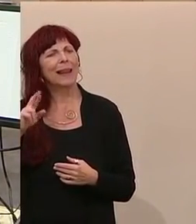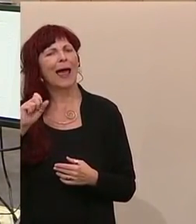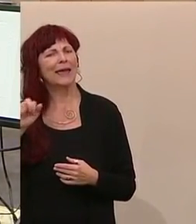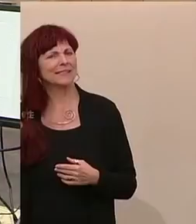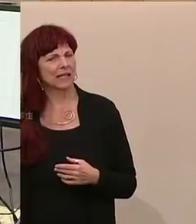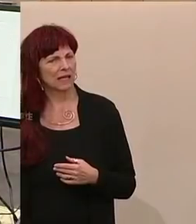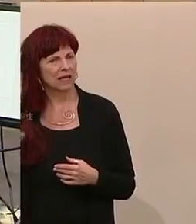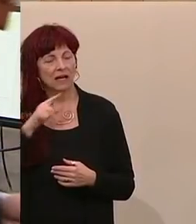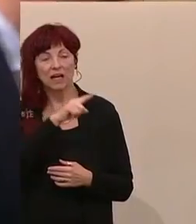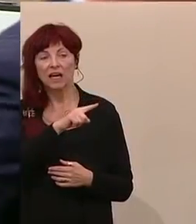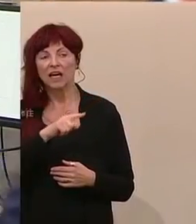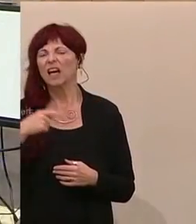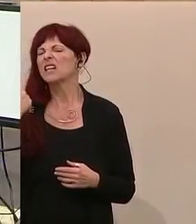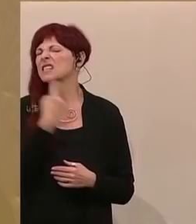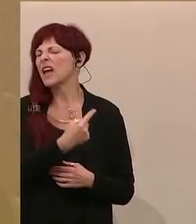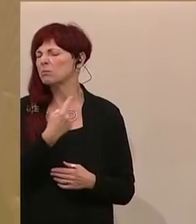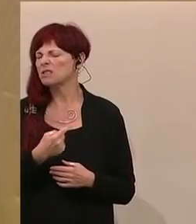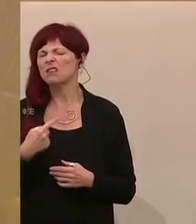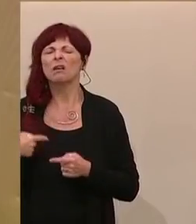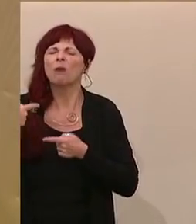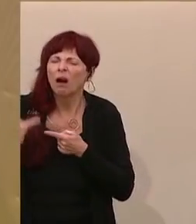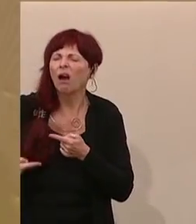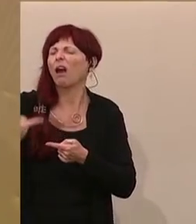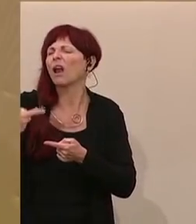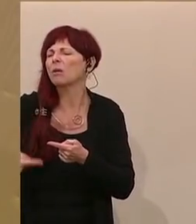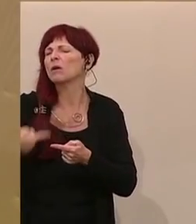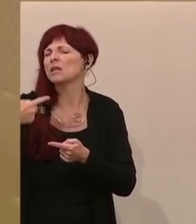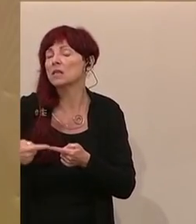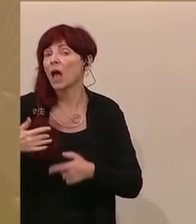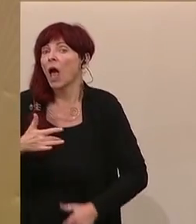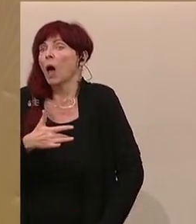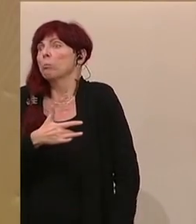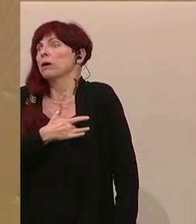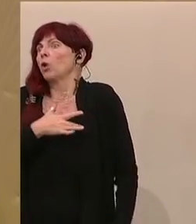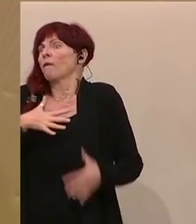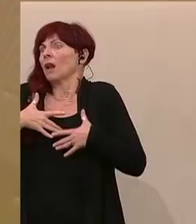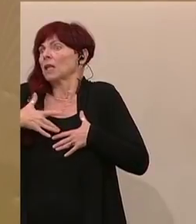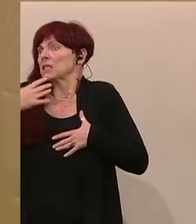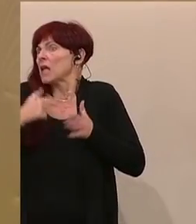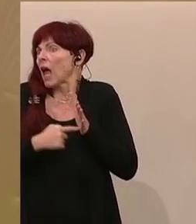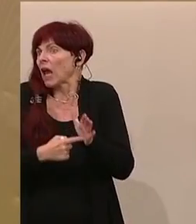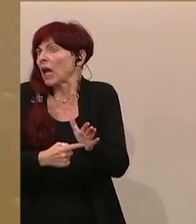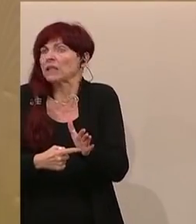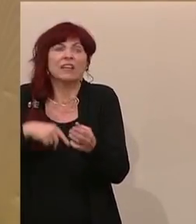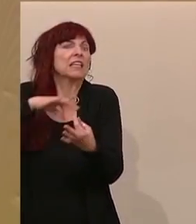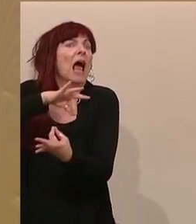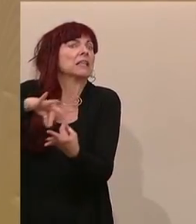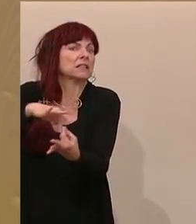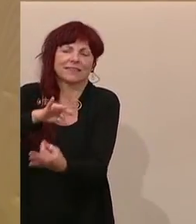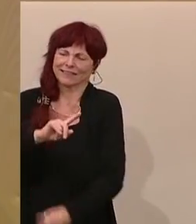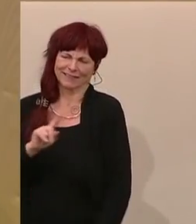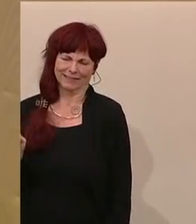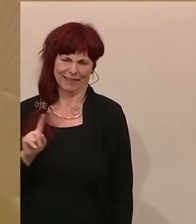rituellen Betroffenheitstänze, die auch vom Herrn Leichtfried hier ausgeübt werden, zu sagen, es darf nicht